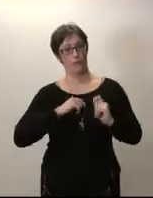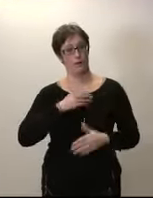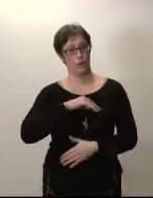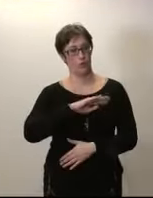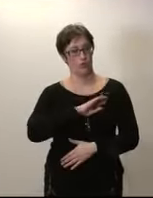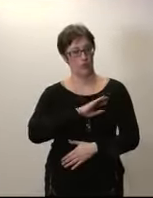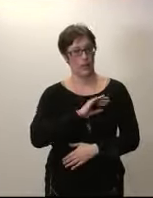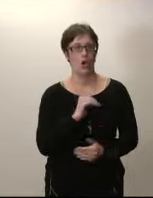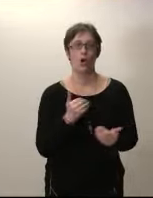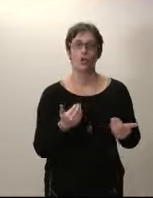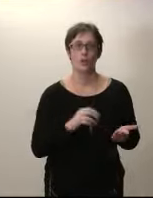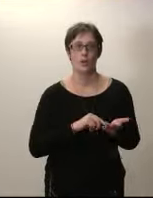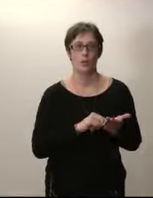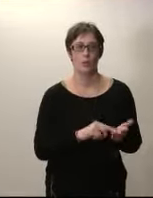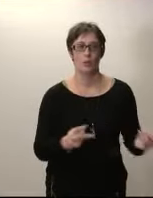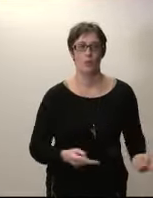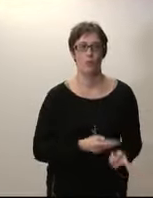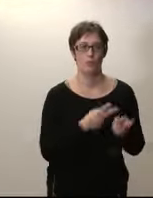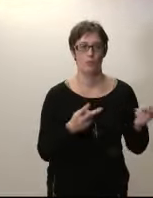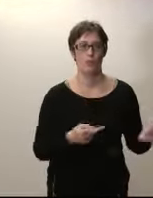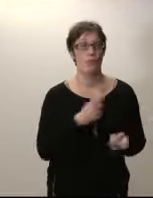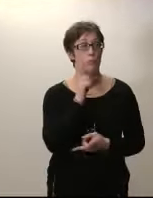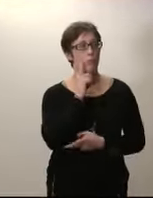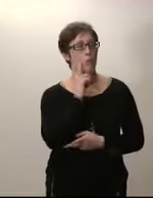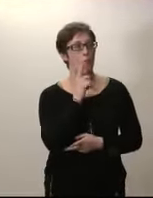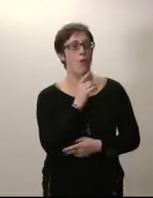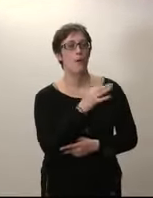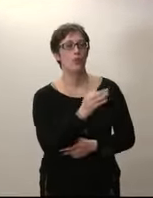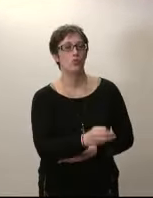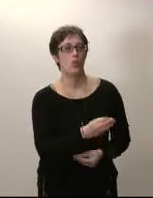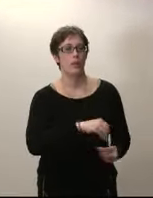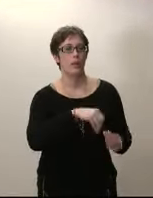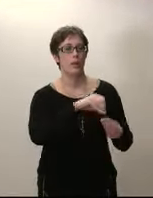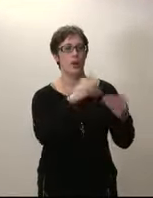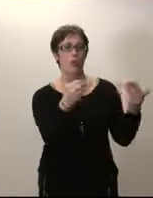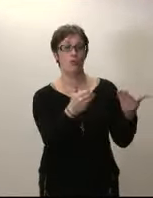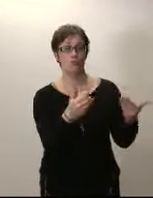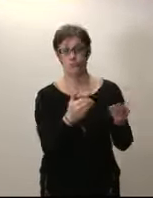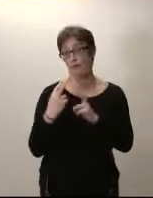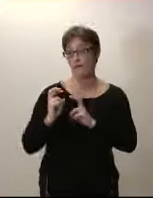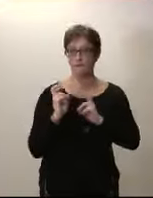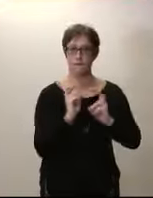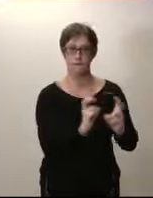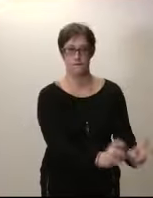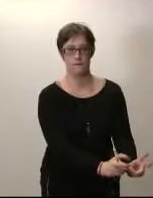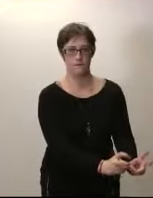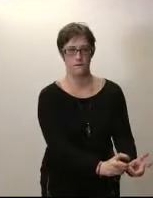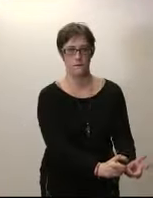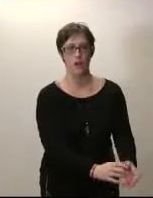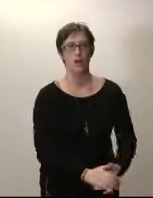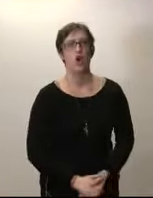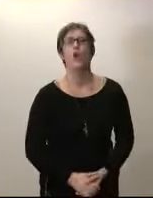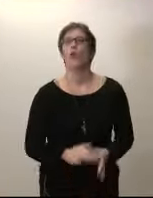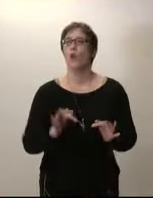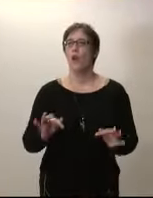taux d'intérêt sont beaucoup plus faibles aujourd'hui qu'ils ne l'étaient à l'époque. Et donc l'explication de la dette qui viendrait obliger la municipalité à